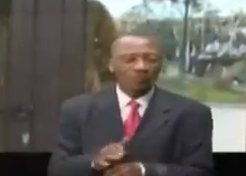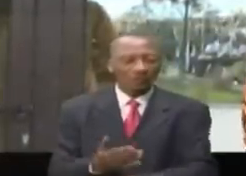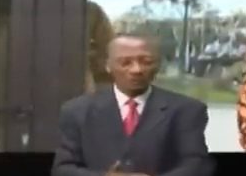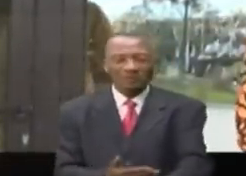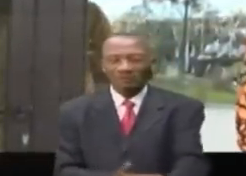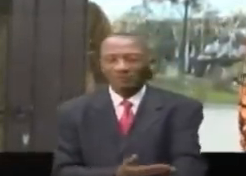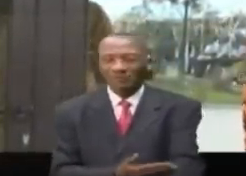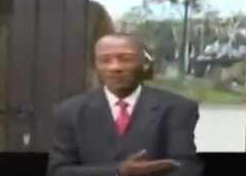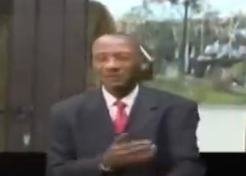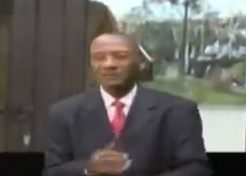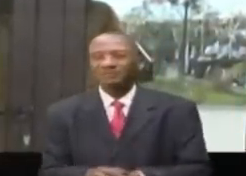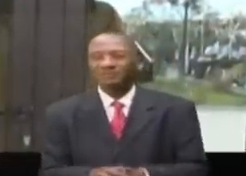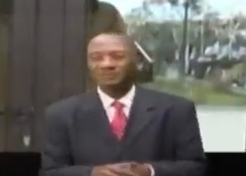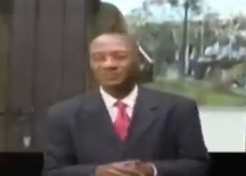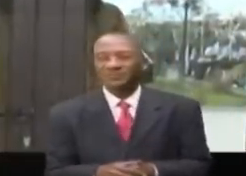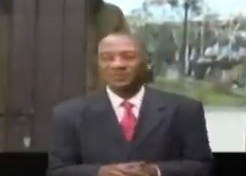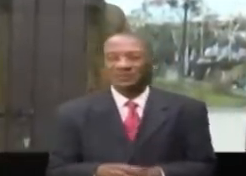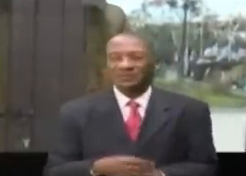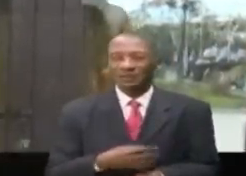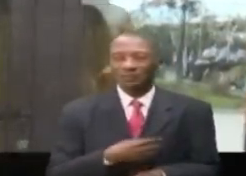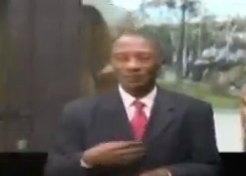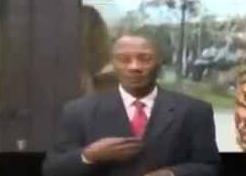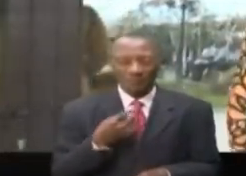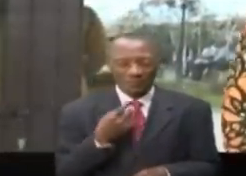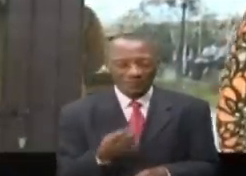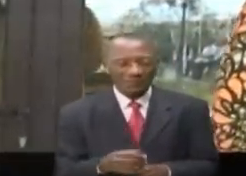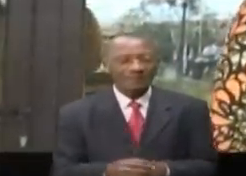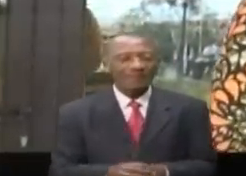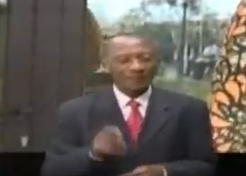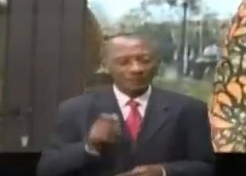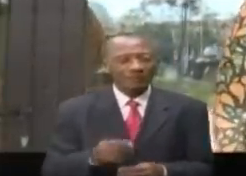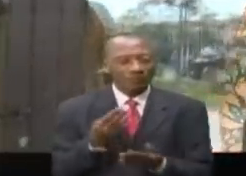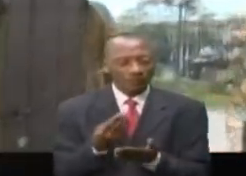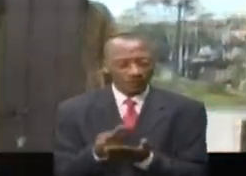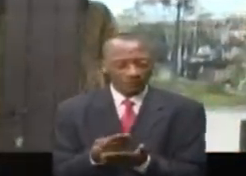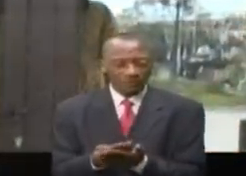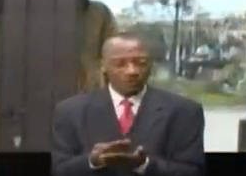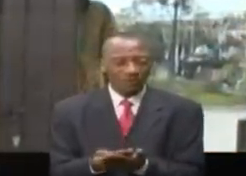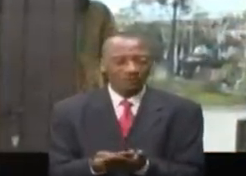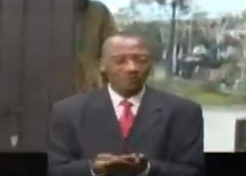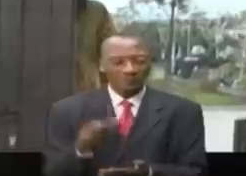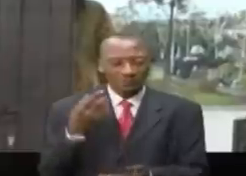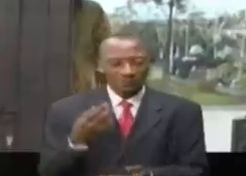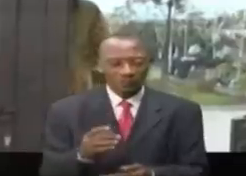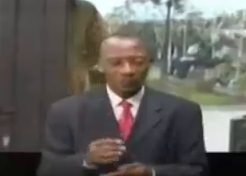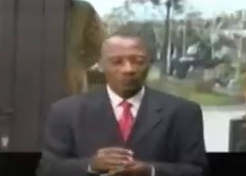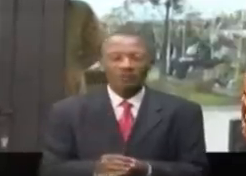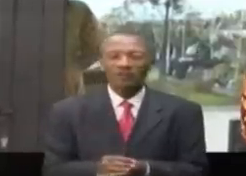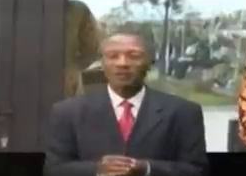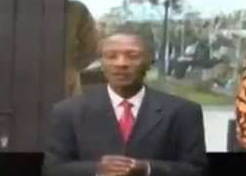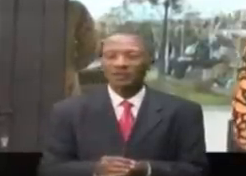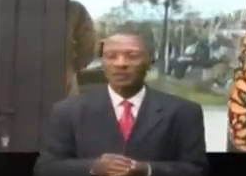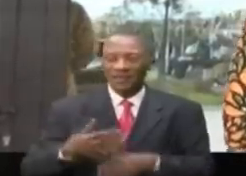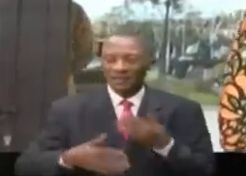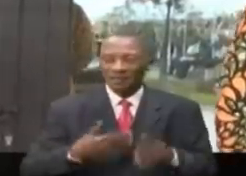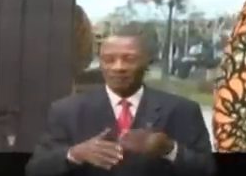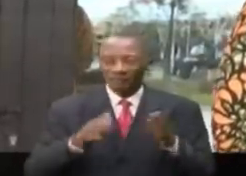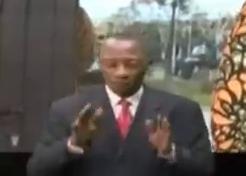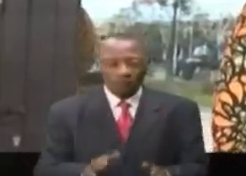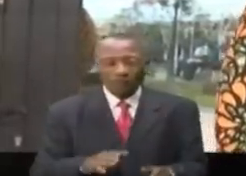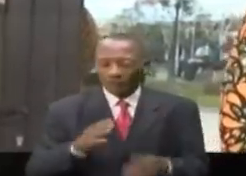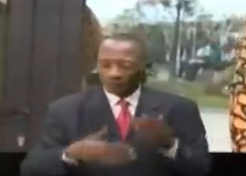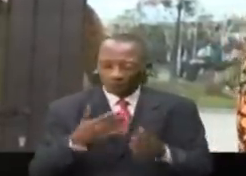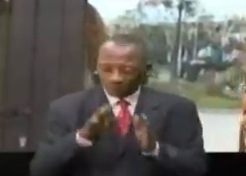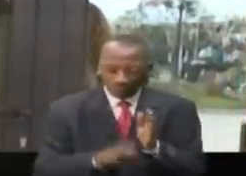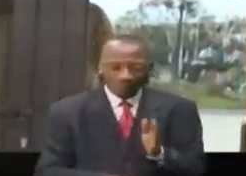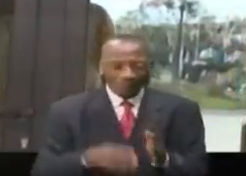dans le budget de fonctionnement et d'investissement. En vue d'assurer la durabilité des formations pratiques efficaces, on a besoin de détenir